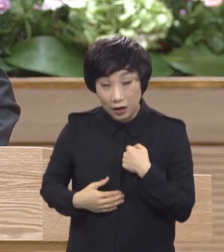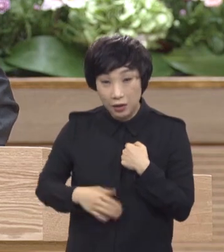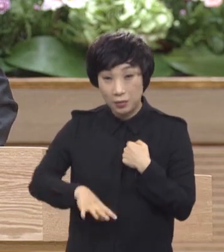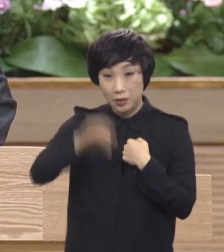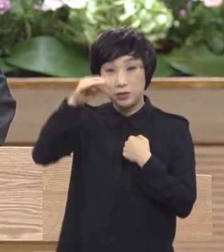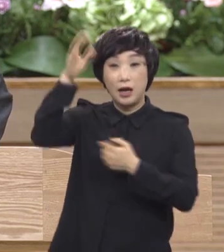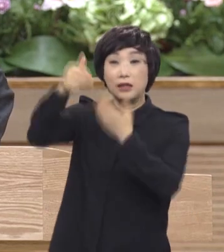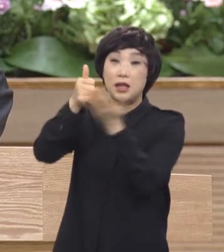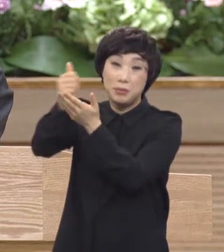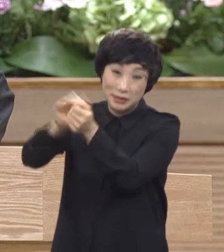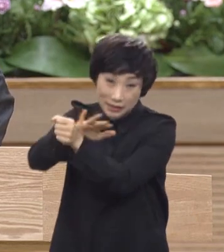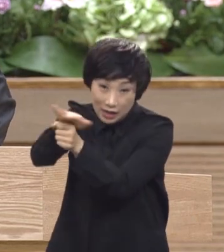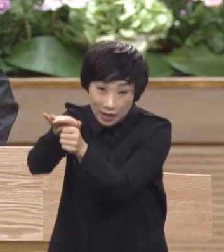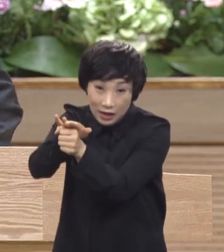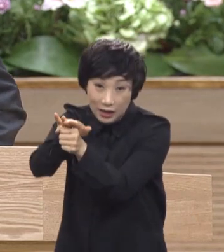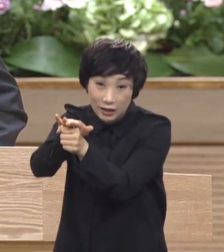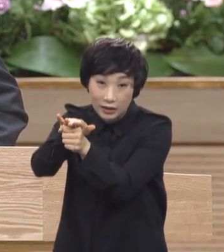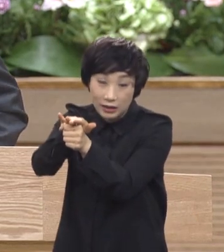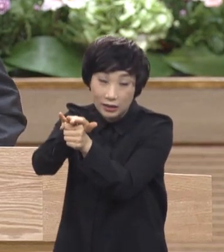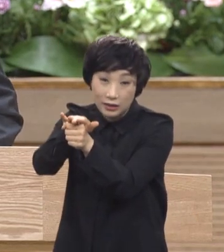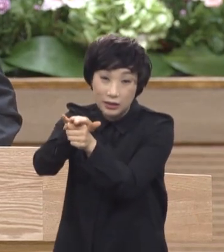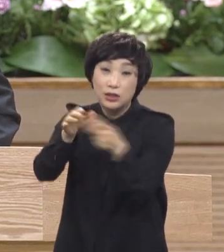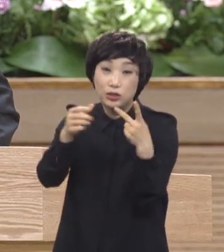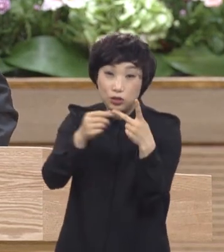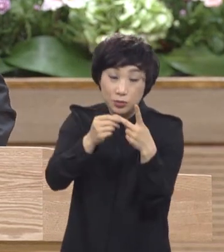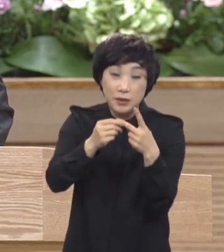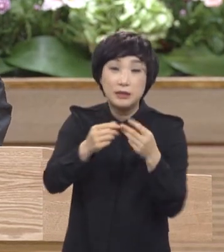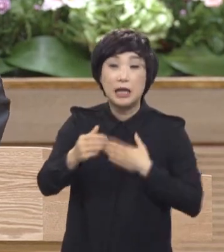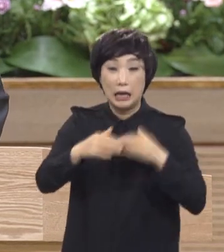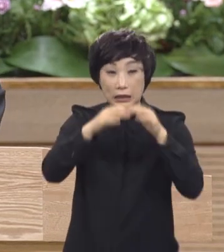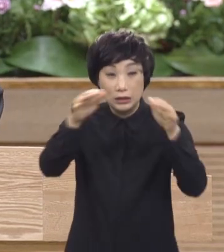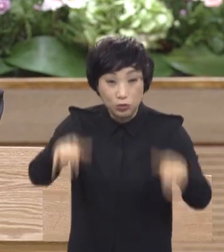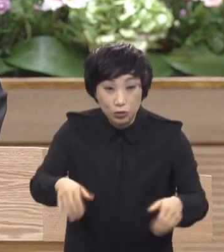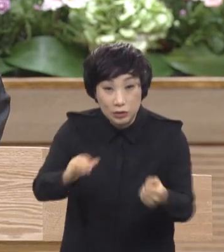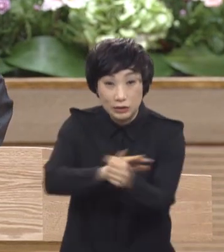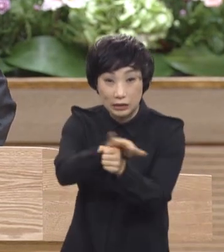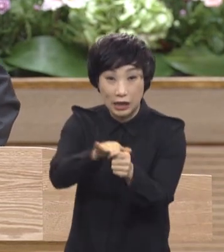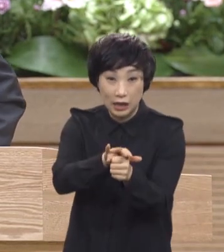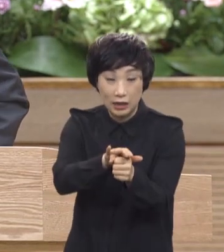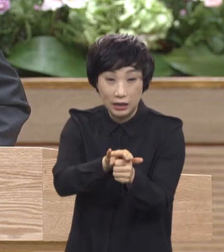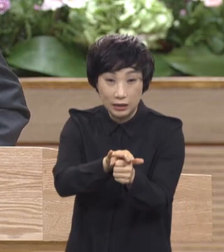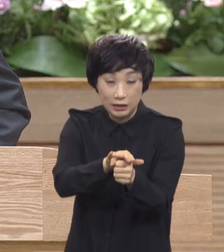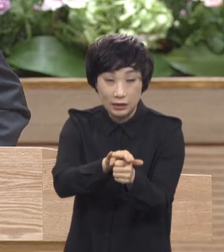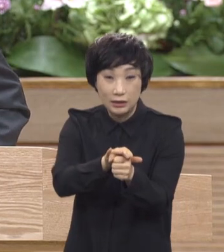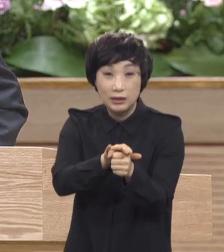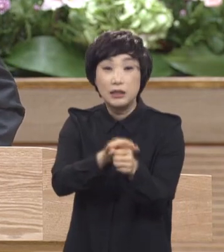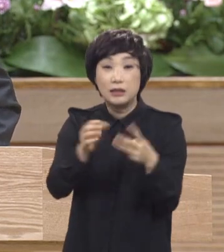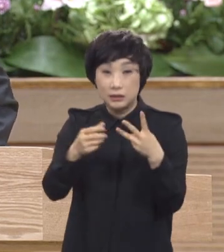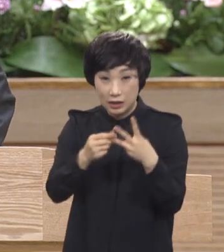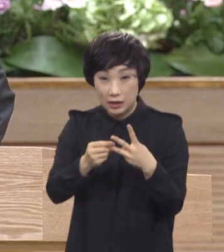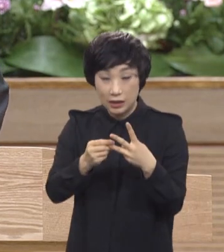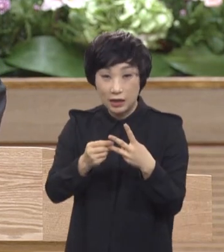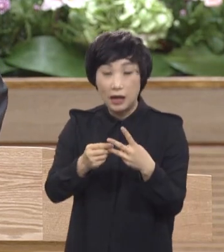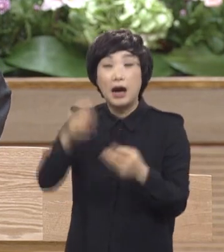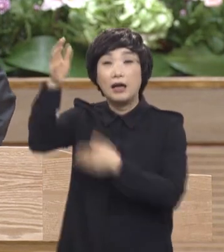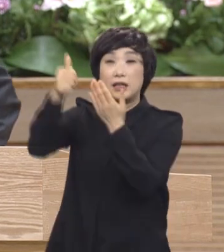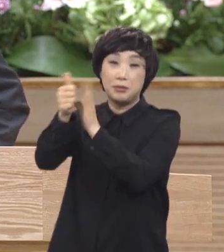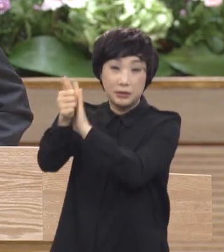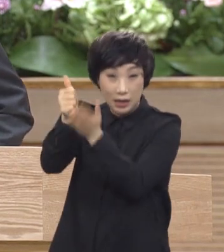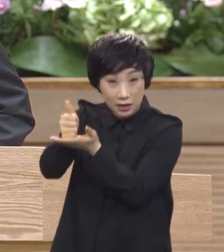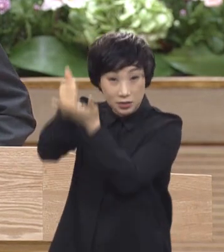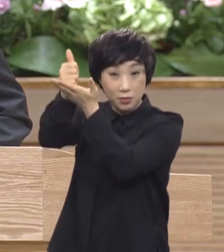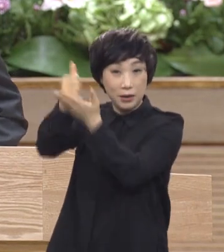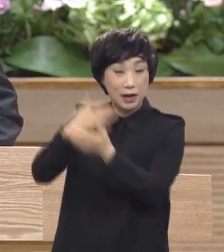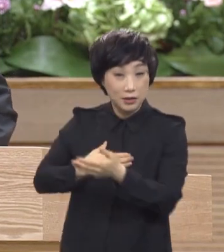하나님을 사랑하고 두 번째 네 이웃을 사랑하고 먼저 하나님을 대접하고